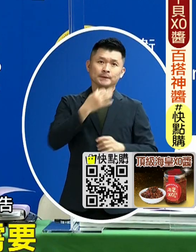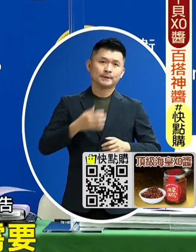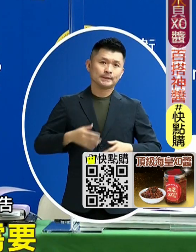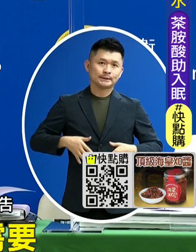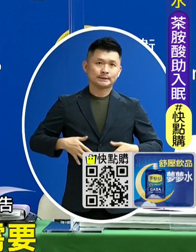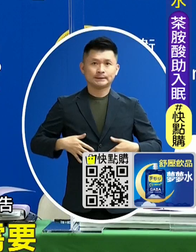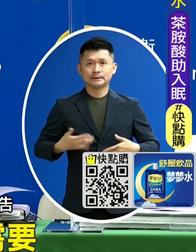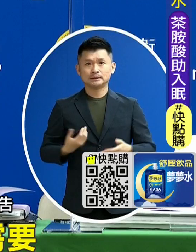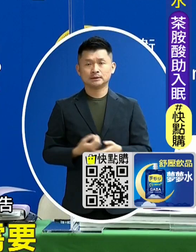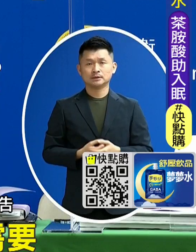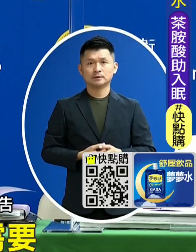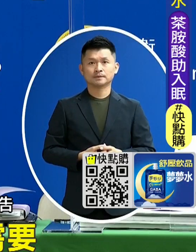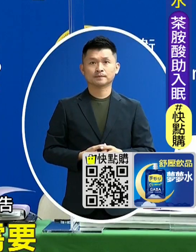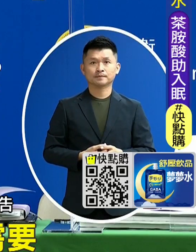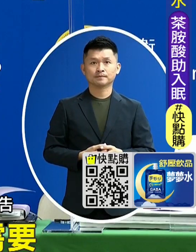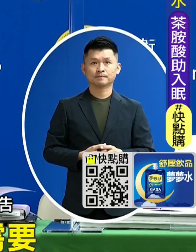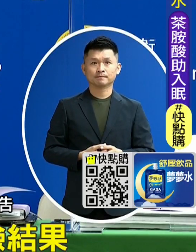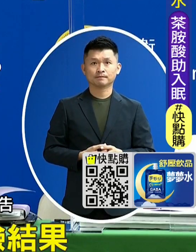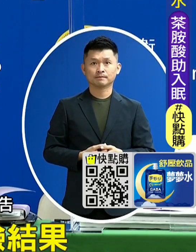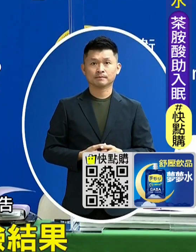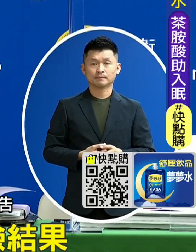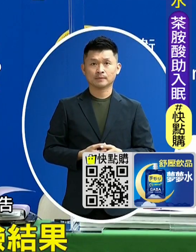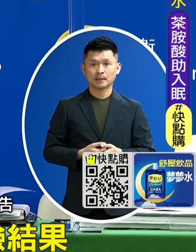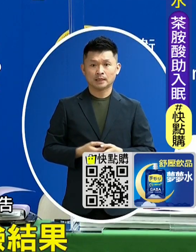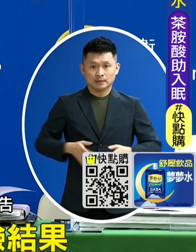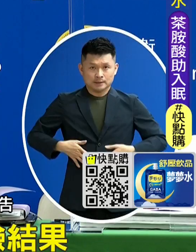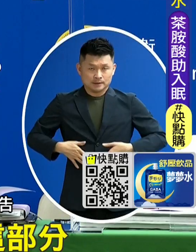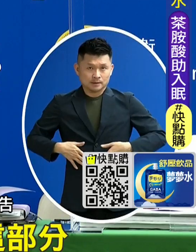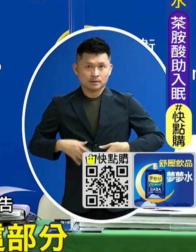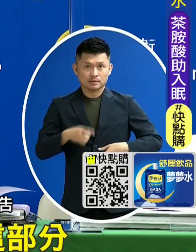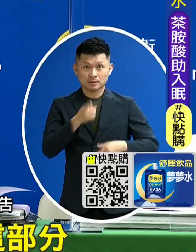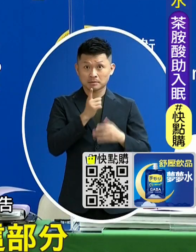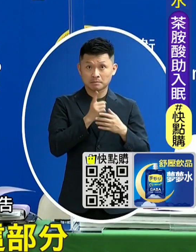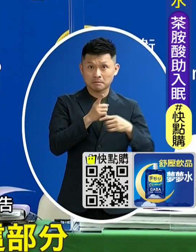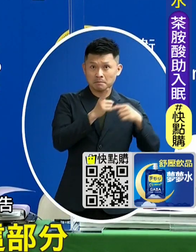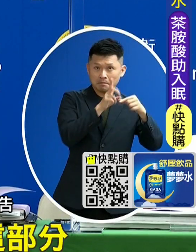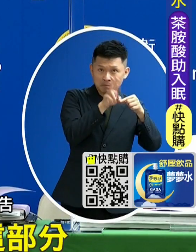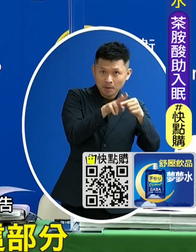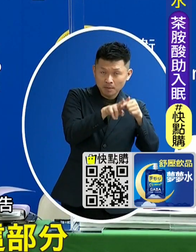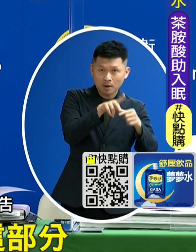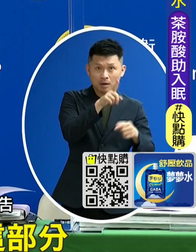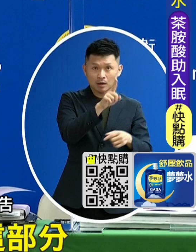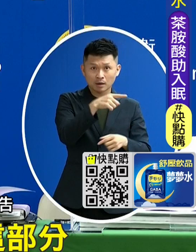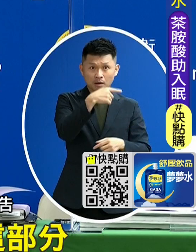们真的是有急需要来知道他的一个检验的结果，那是拜托